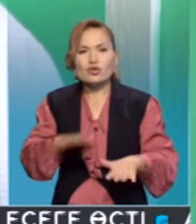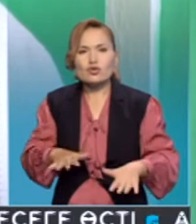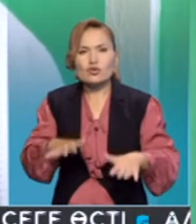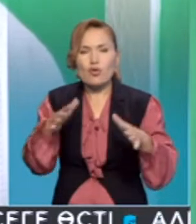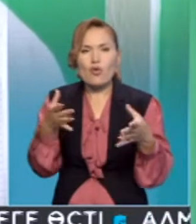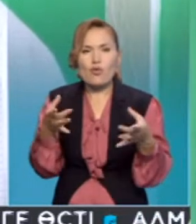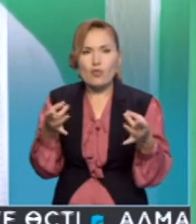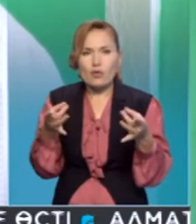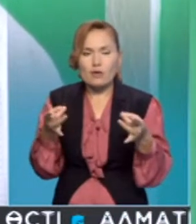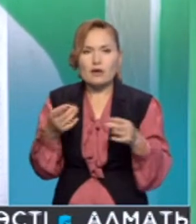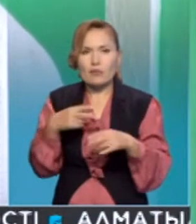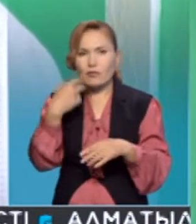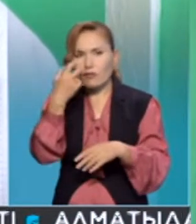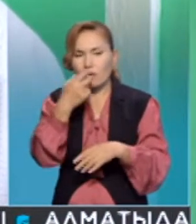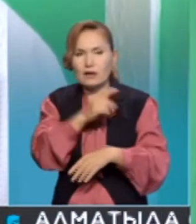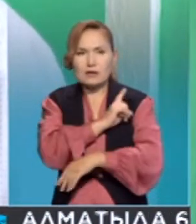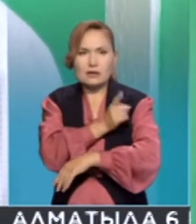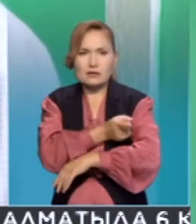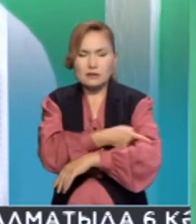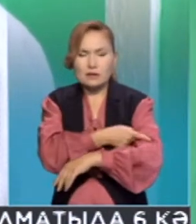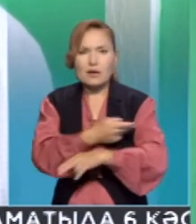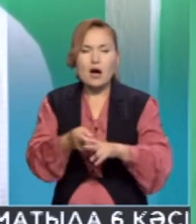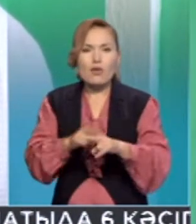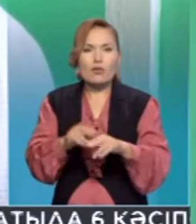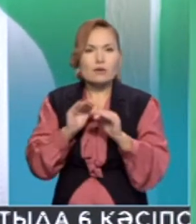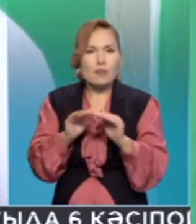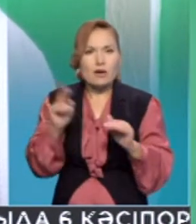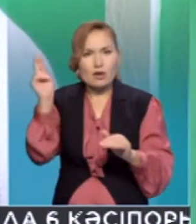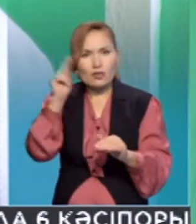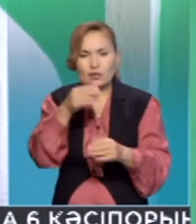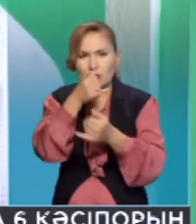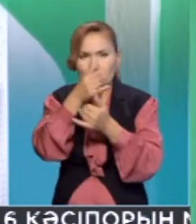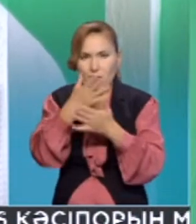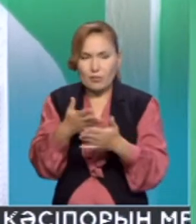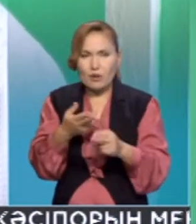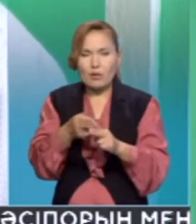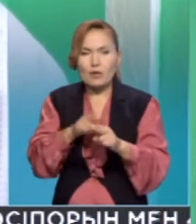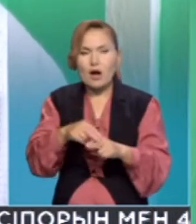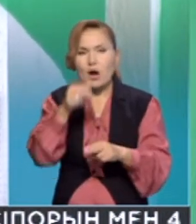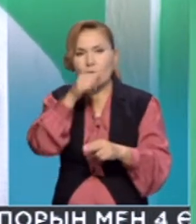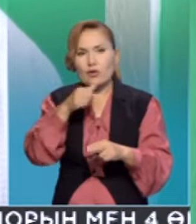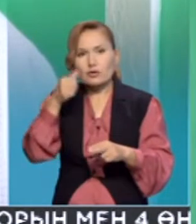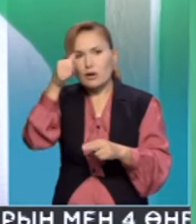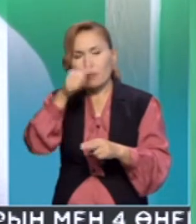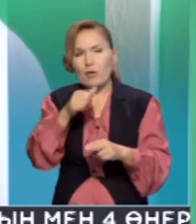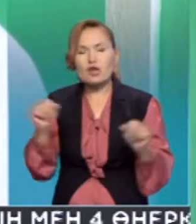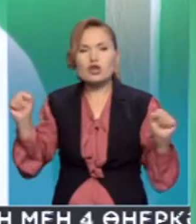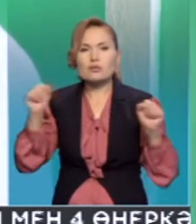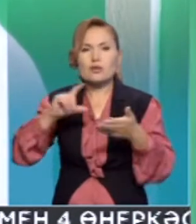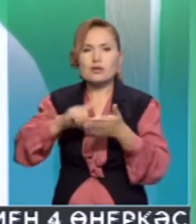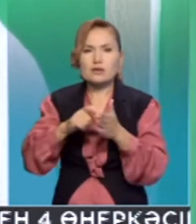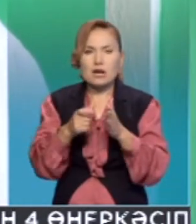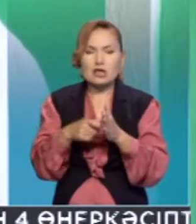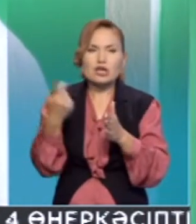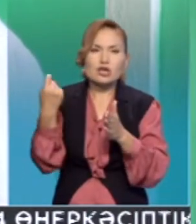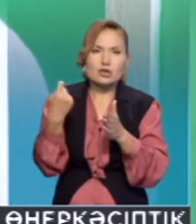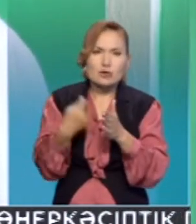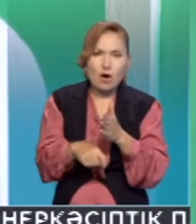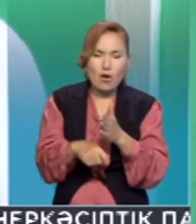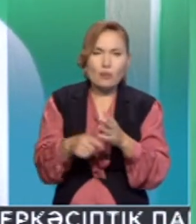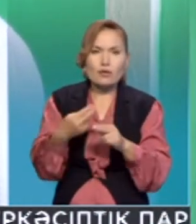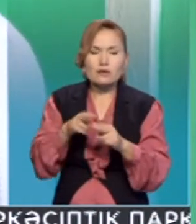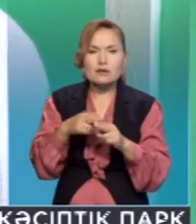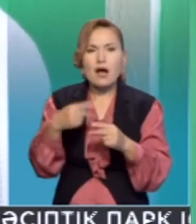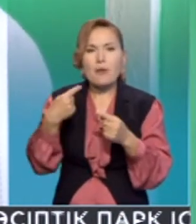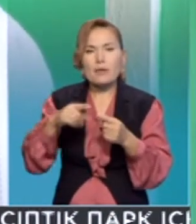оқуға жарамсыз болып тұр. Енді былтырғы оқу жылында ол кабинеттер жауып, ондағы оқитын балаларды басқа кабинеттерге